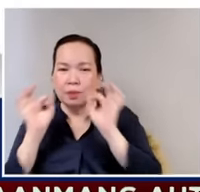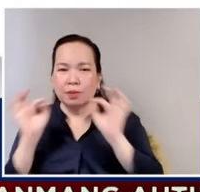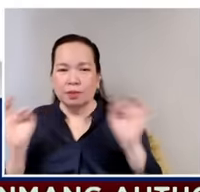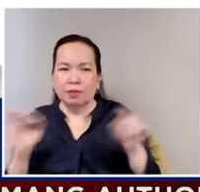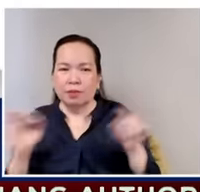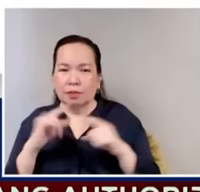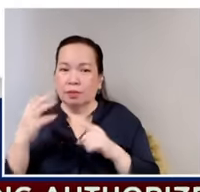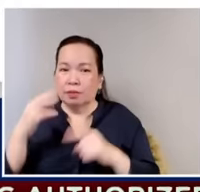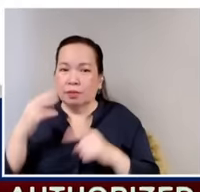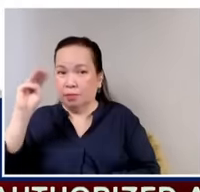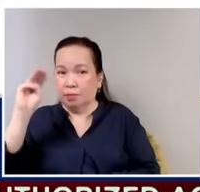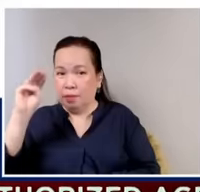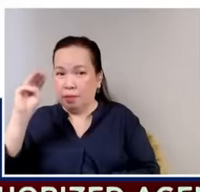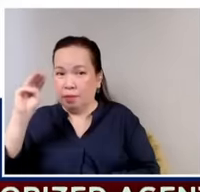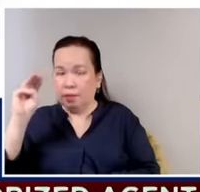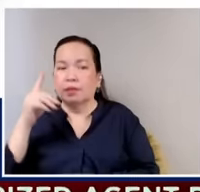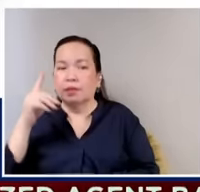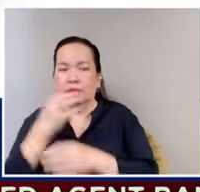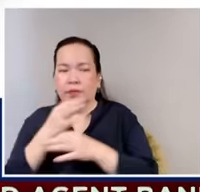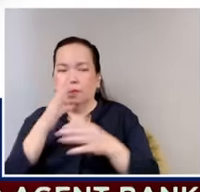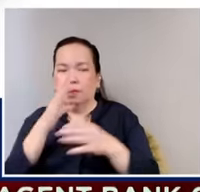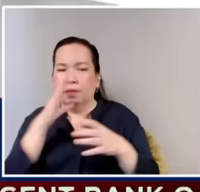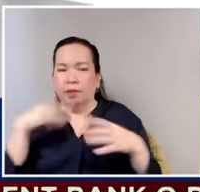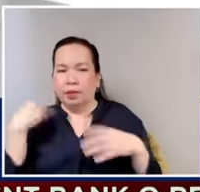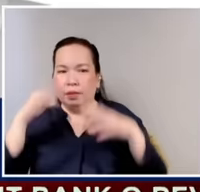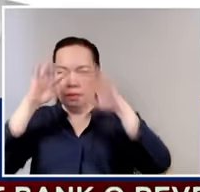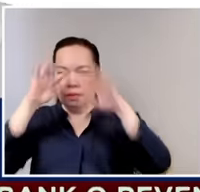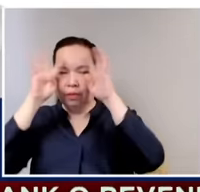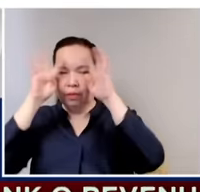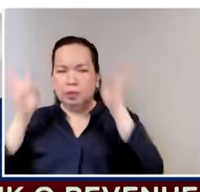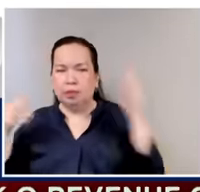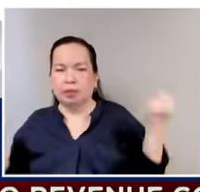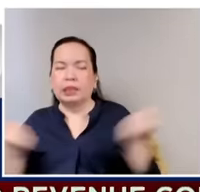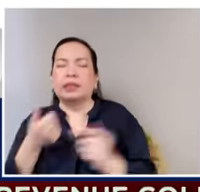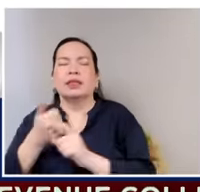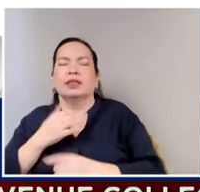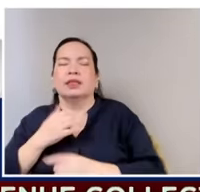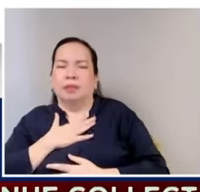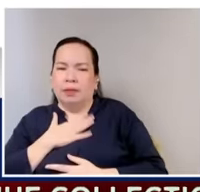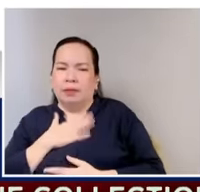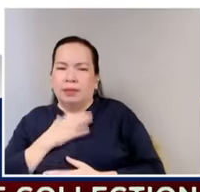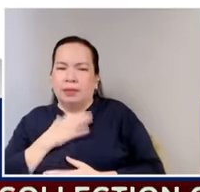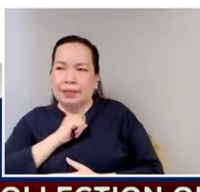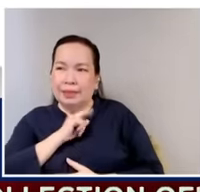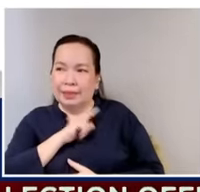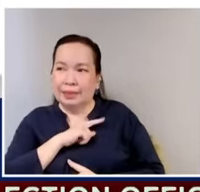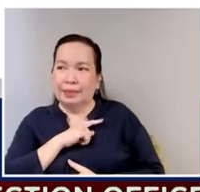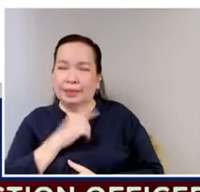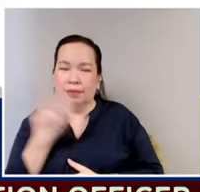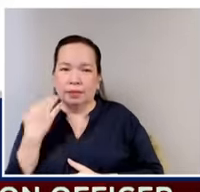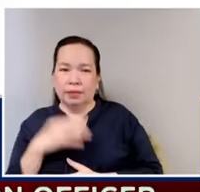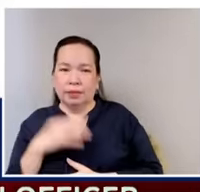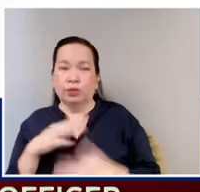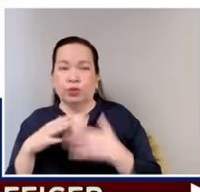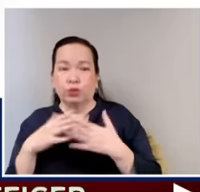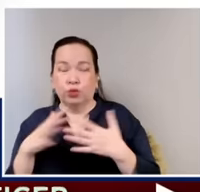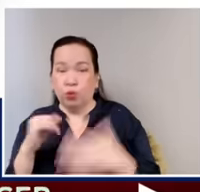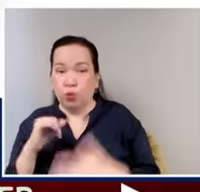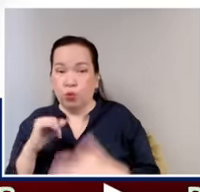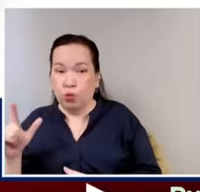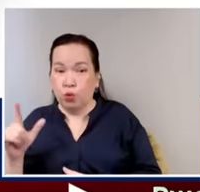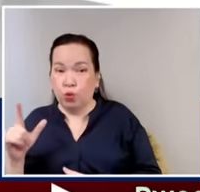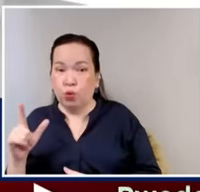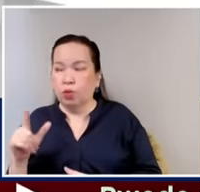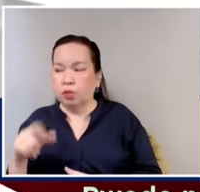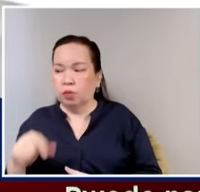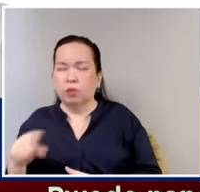Inang Dolorosa. Hindi maipaliwanag ni Arnold ang saya sa mga oras na yun. Pag natapos ang lahat, grabe yung kilabot na